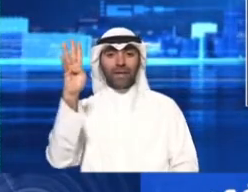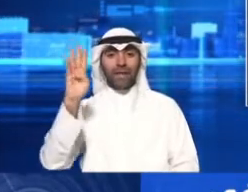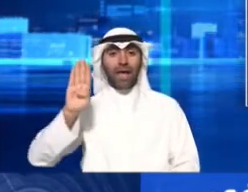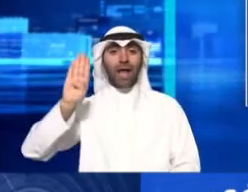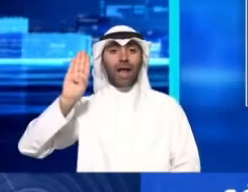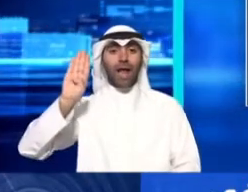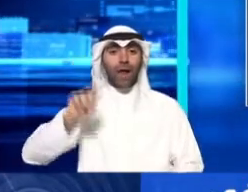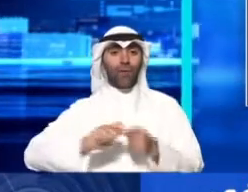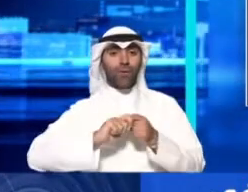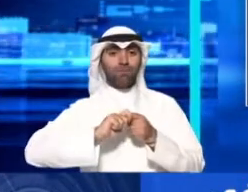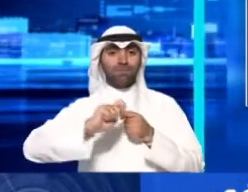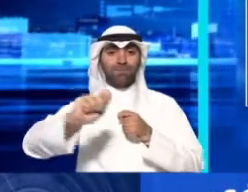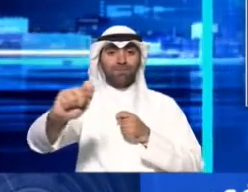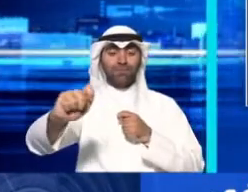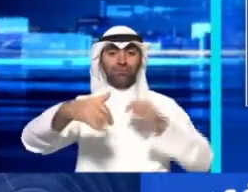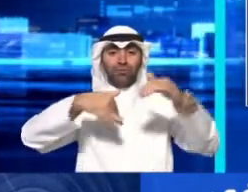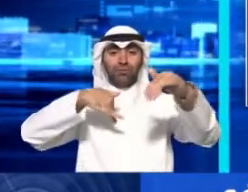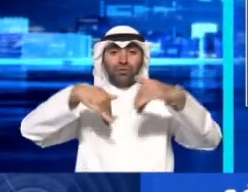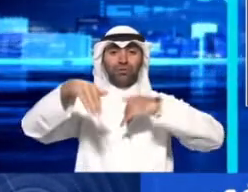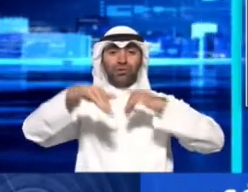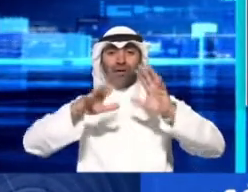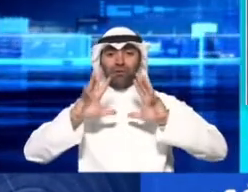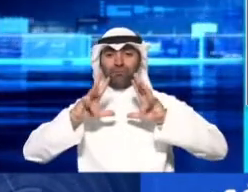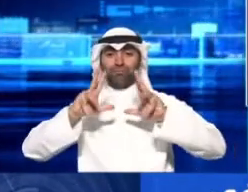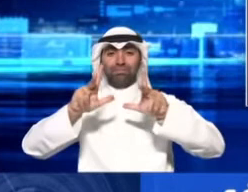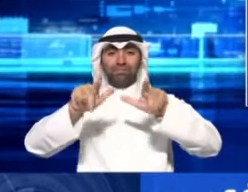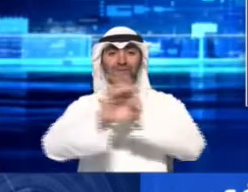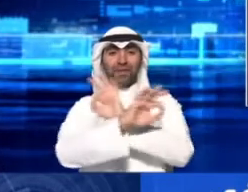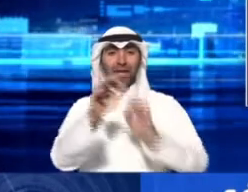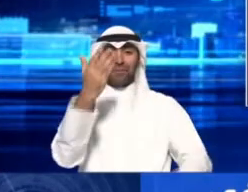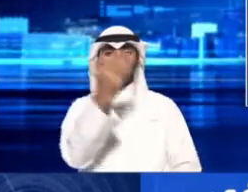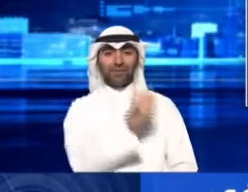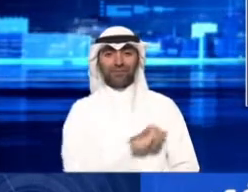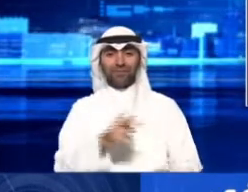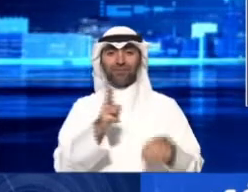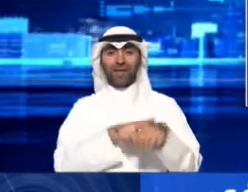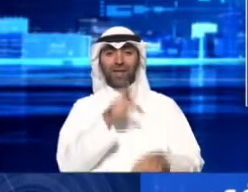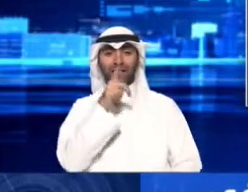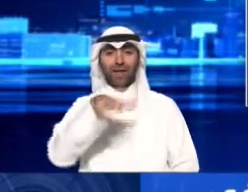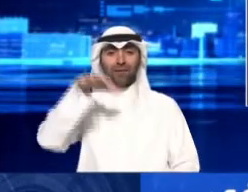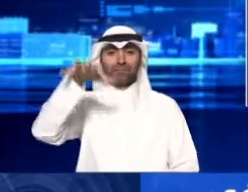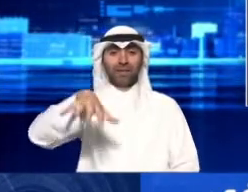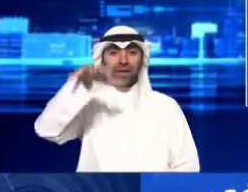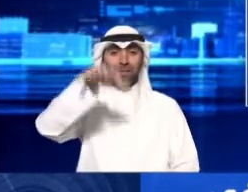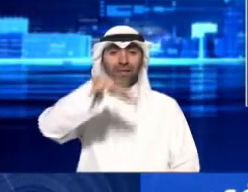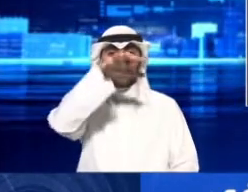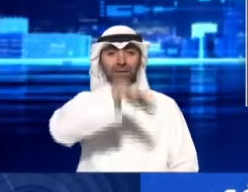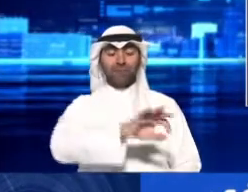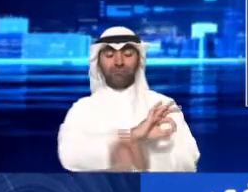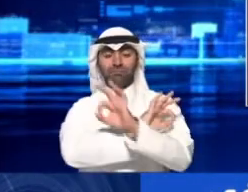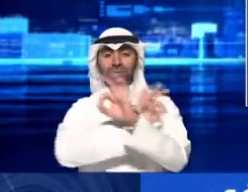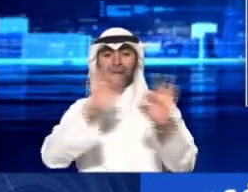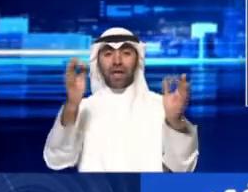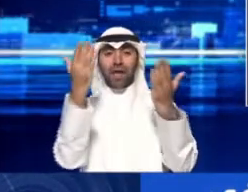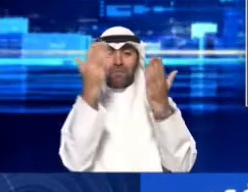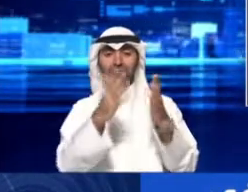الوزيرة الفارس أنه قبل تطبيق حظر التجول تم فرش 28 كيلو مترا، مضيفة أنه